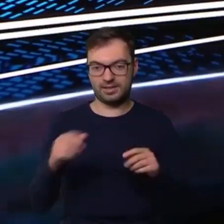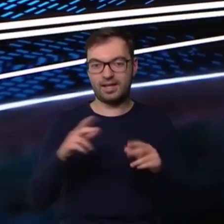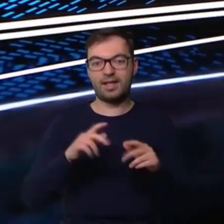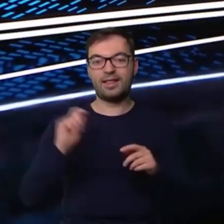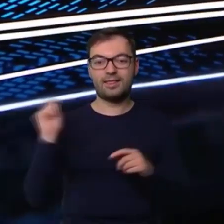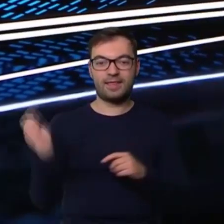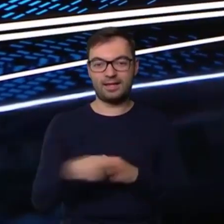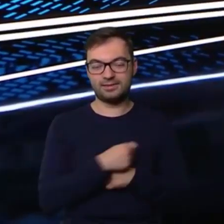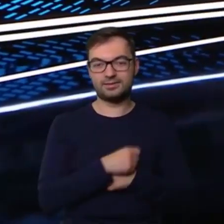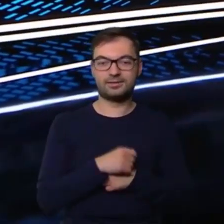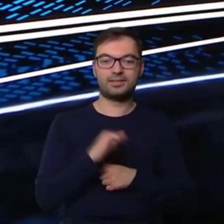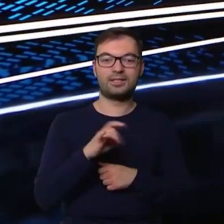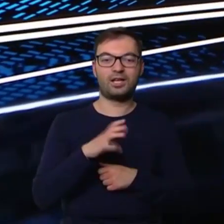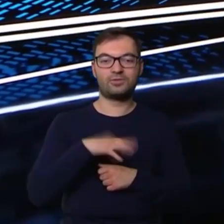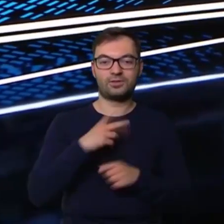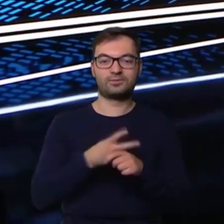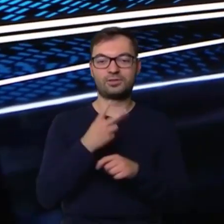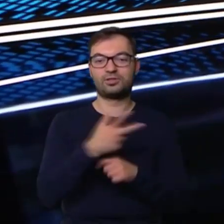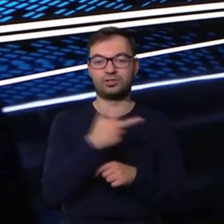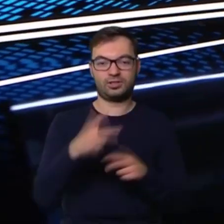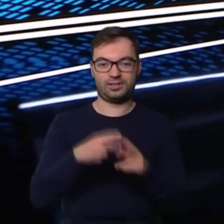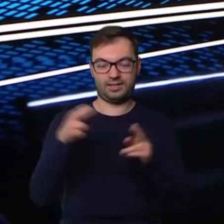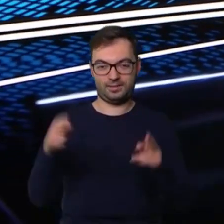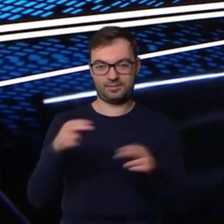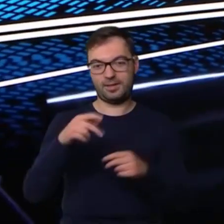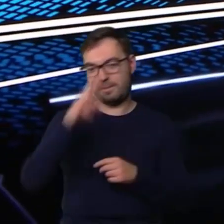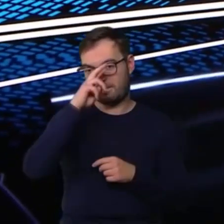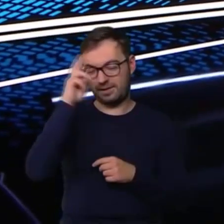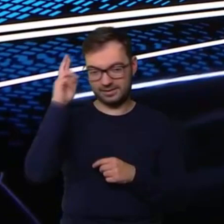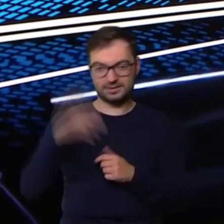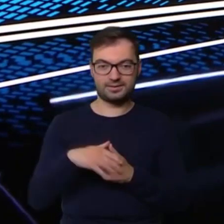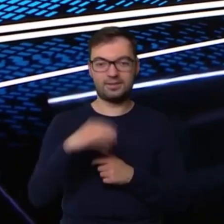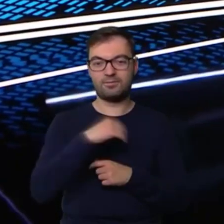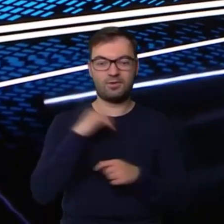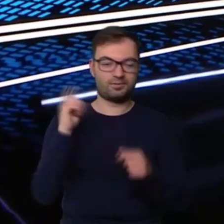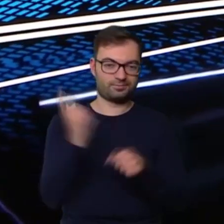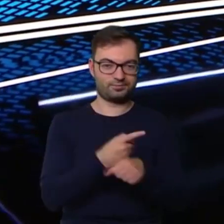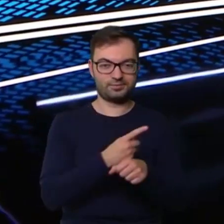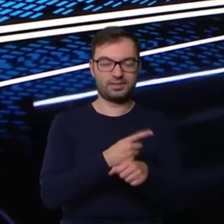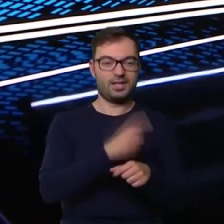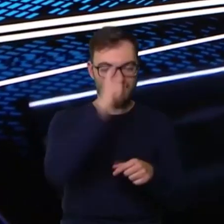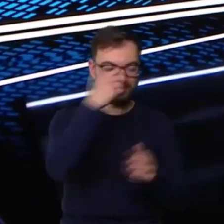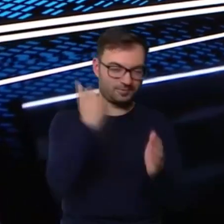Iga Świątek awansowała do trzeciej rundy turnieju WTA w Madrycie. Polka pokonała Niemkę Laurę